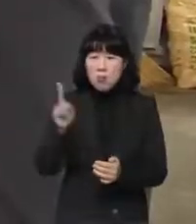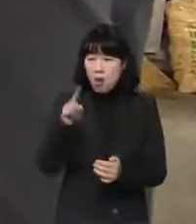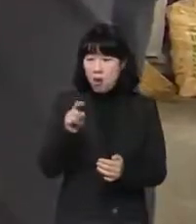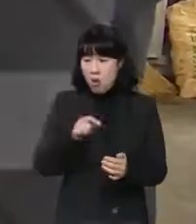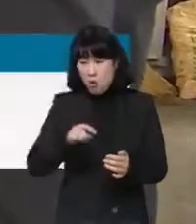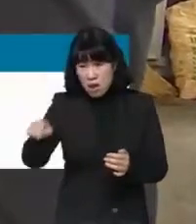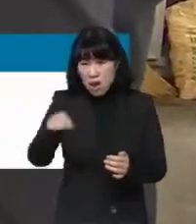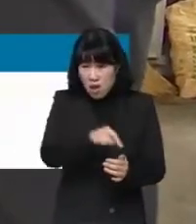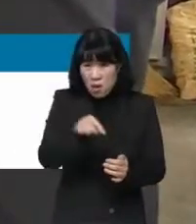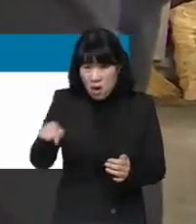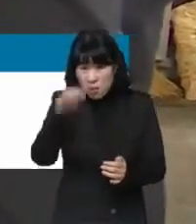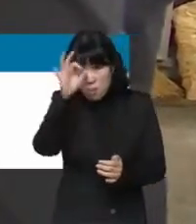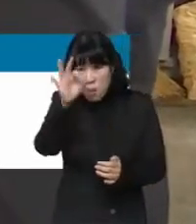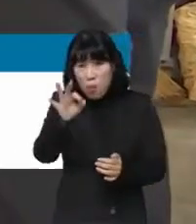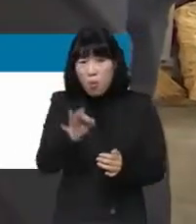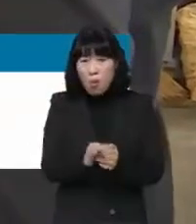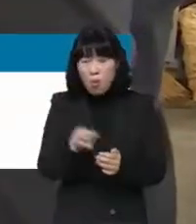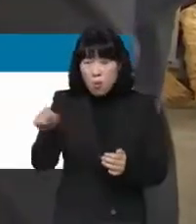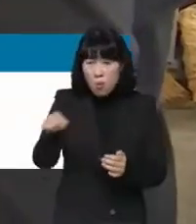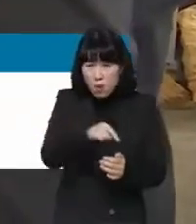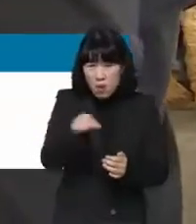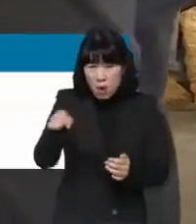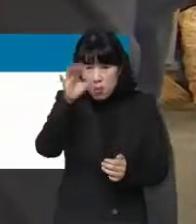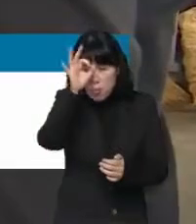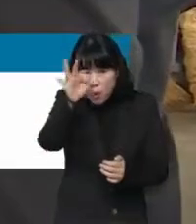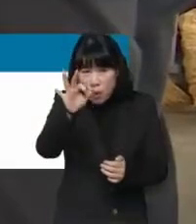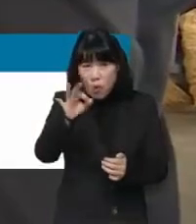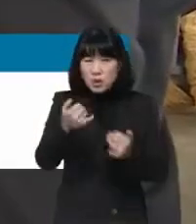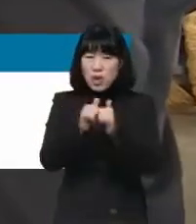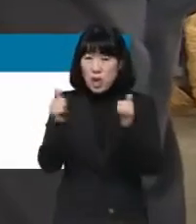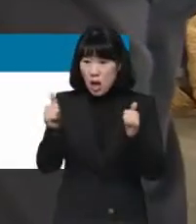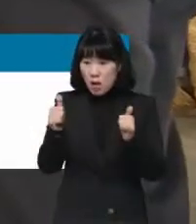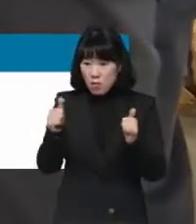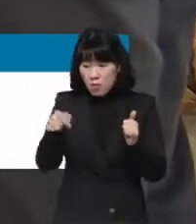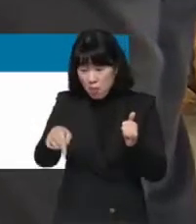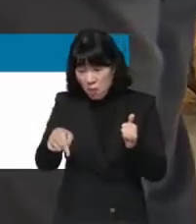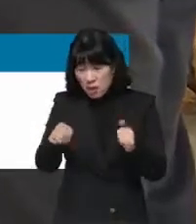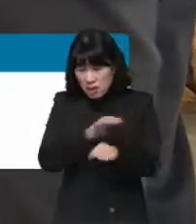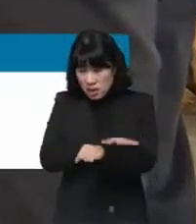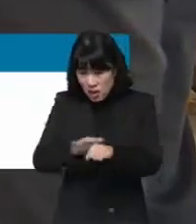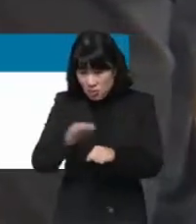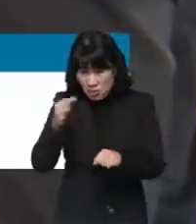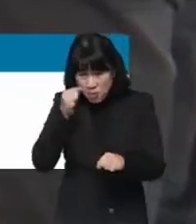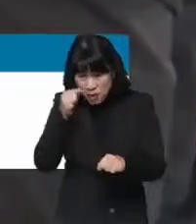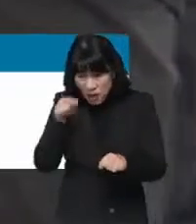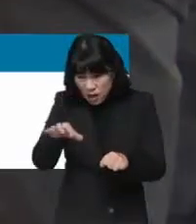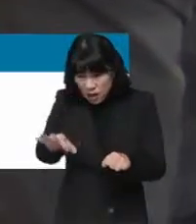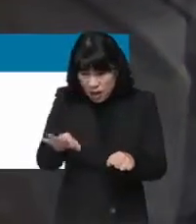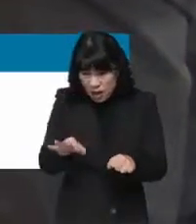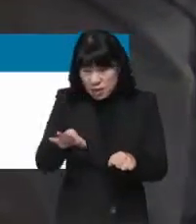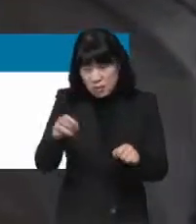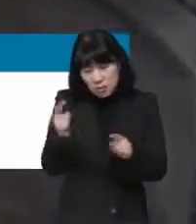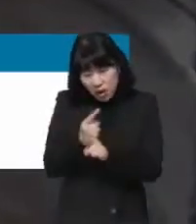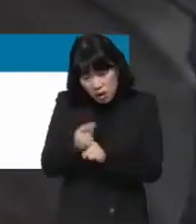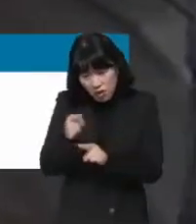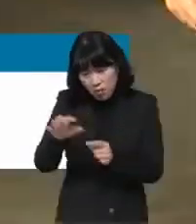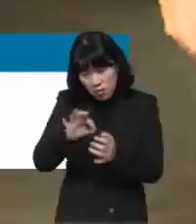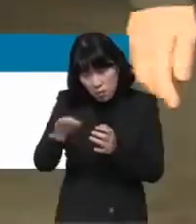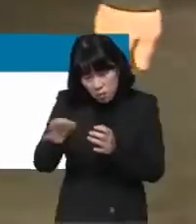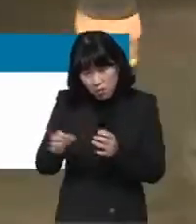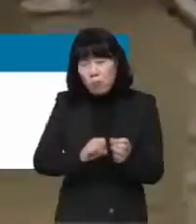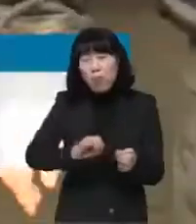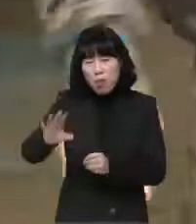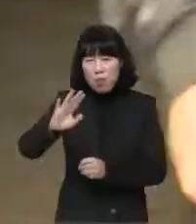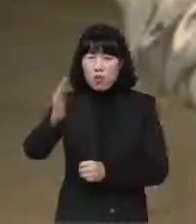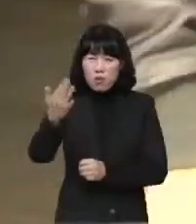해야죠. 시간을 왔다 갔다 하면서 주민들이 안 골라낸 것은 골라냈고 이렇게 얘기해야